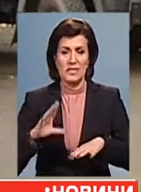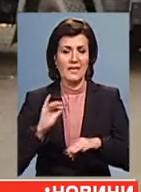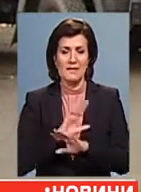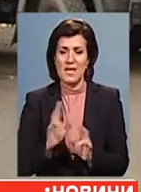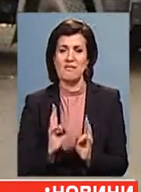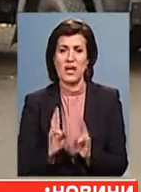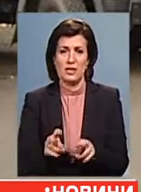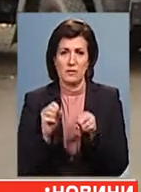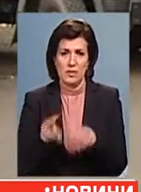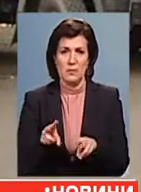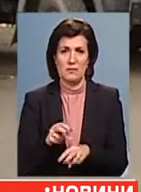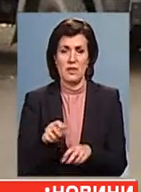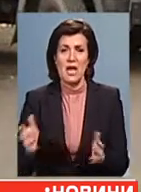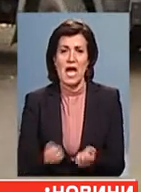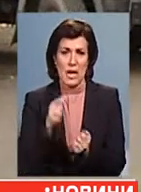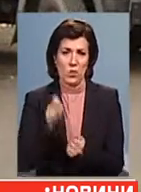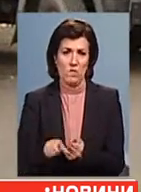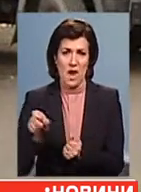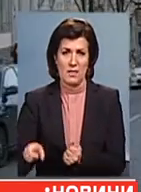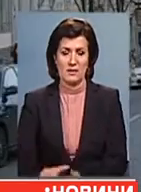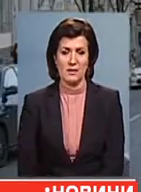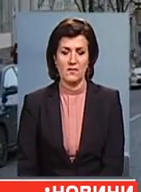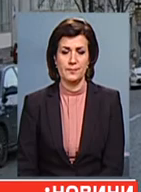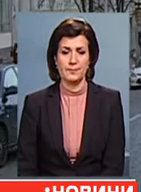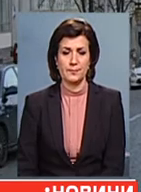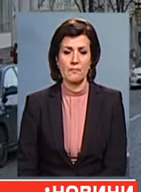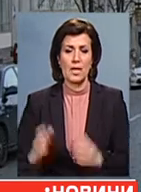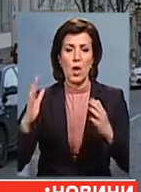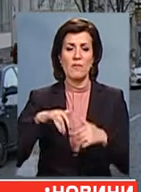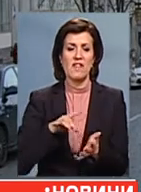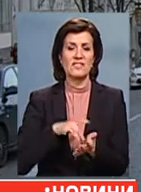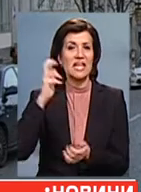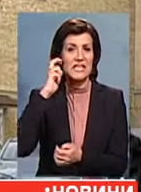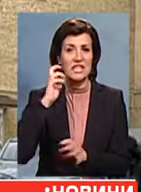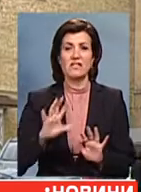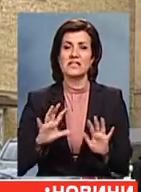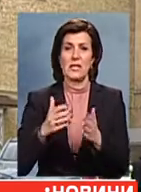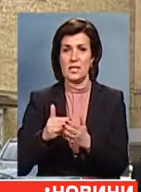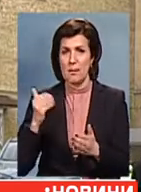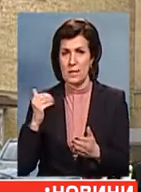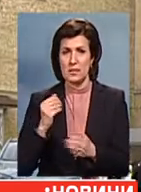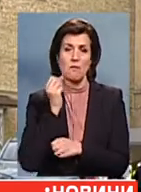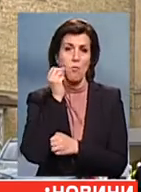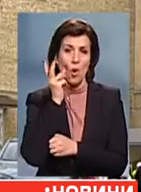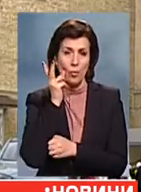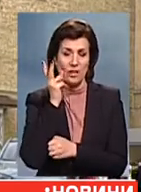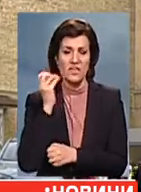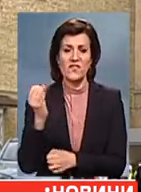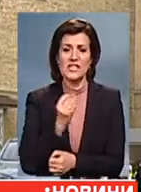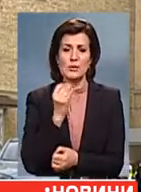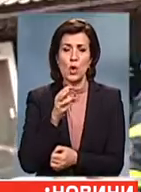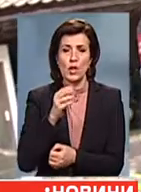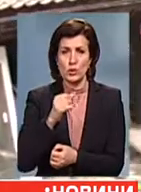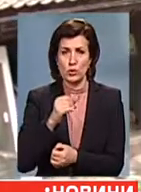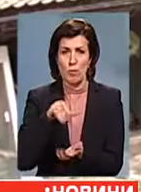на небезпеку самих рятувальників. Обвал у центрі Києва стався напередодні по обіді. В історичному